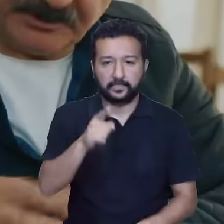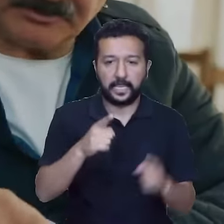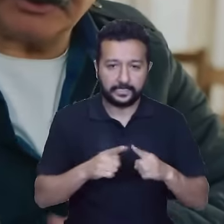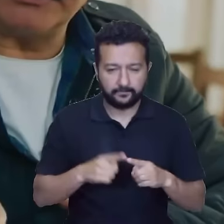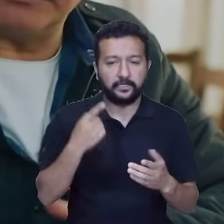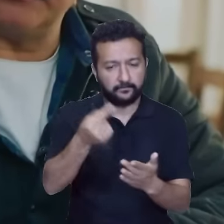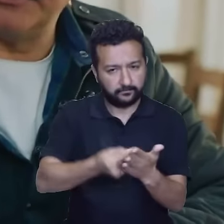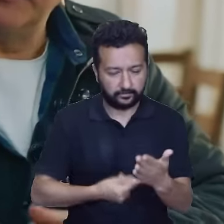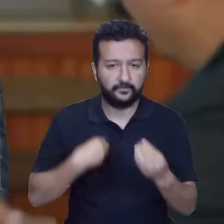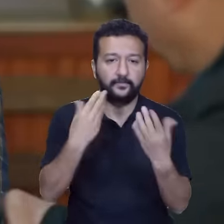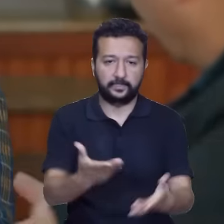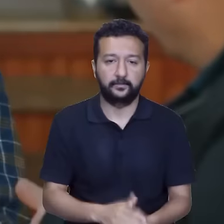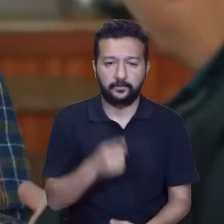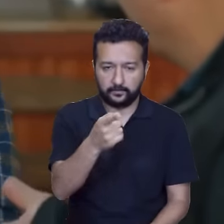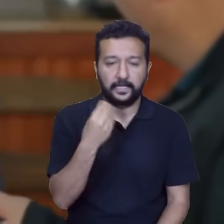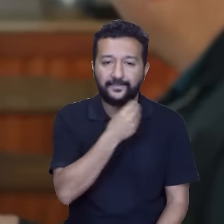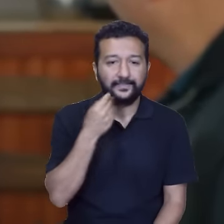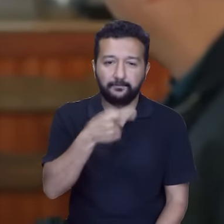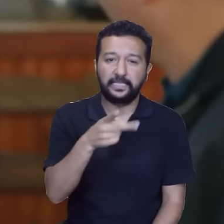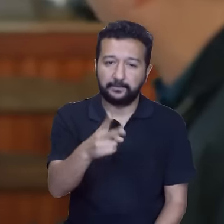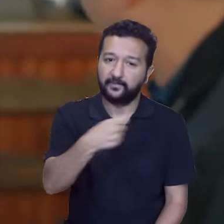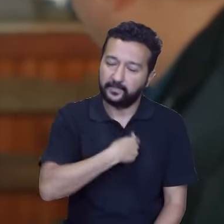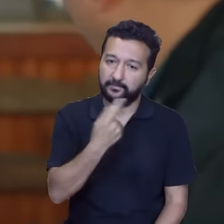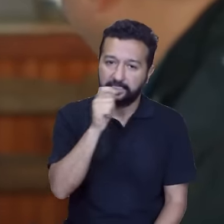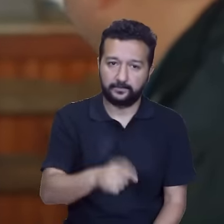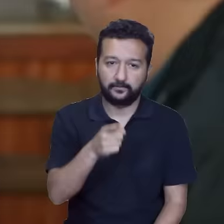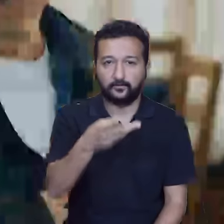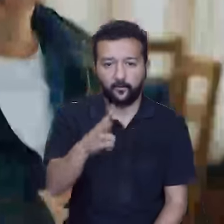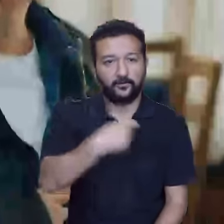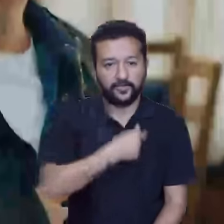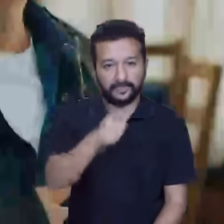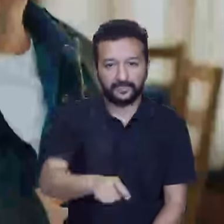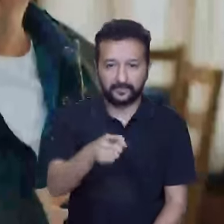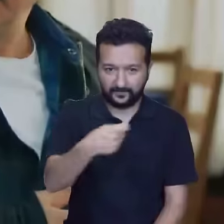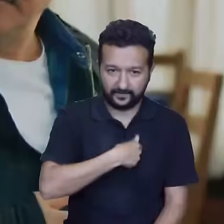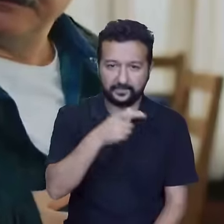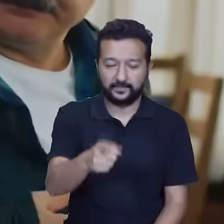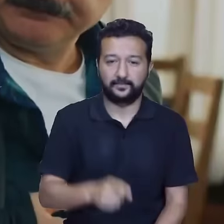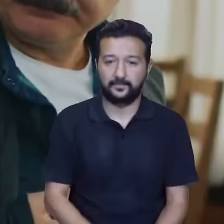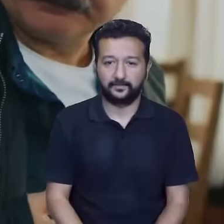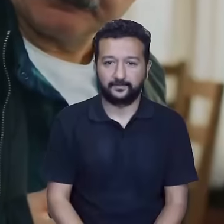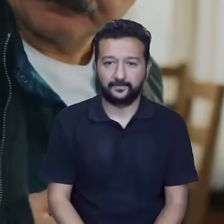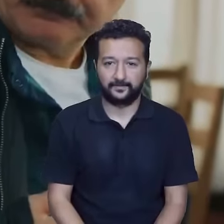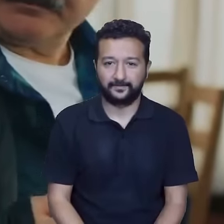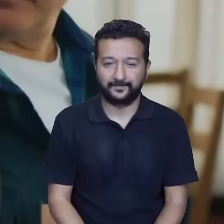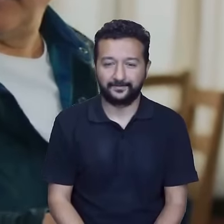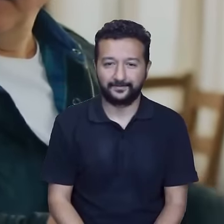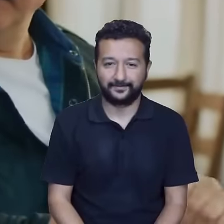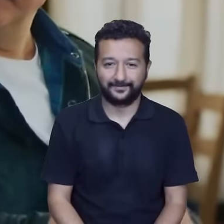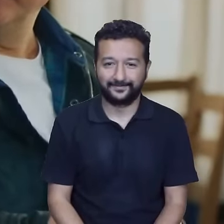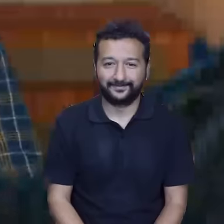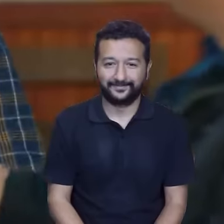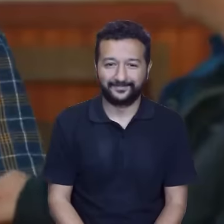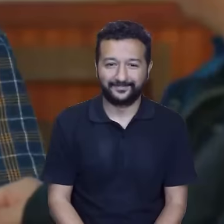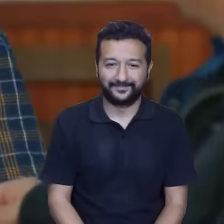hesapları. Bir bir çıkarır veririm ya. Biraz avans ver, 2.000 ver, bir şey at. 3.000 ver. Ver. Münir'in cebinden çıkarıp